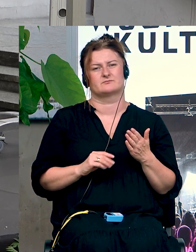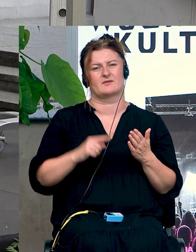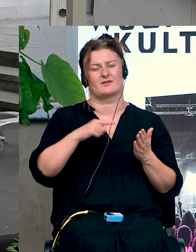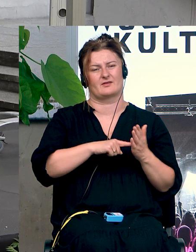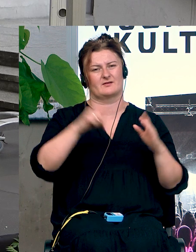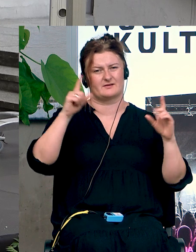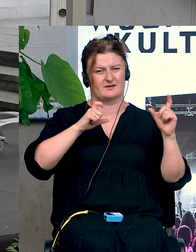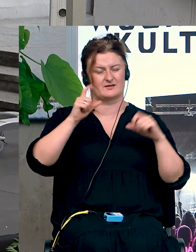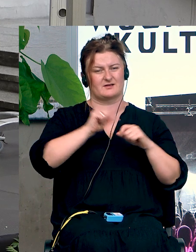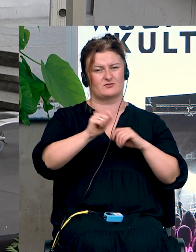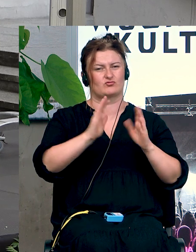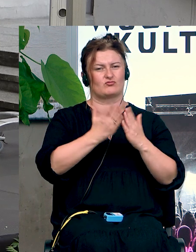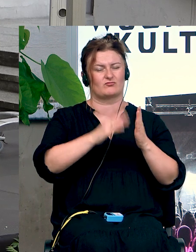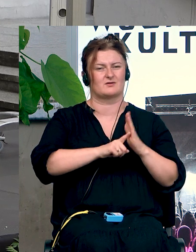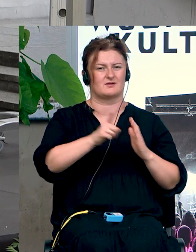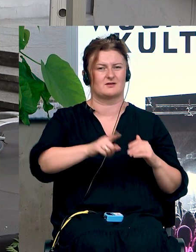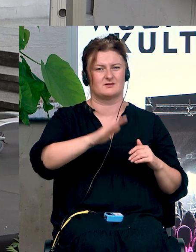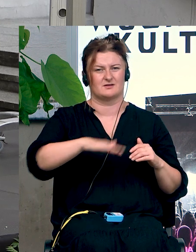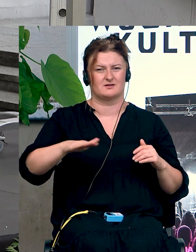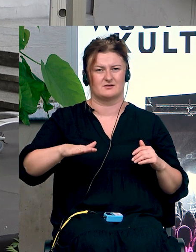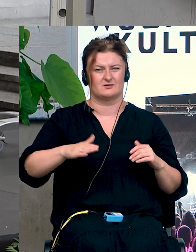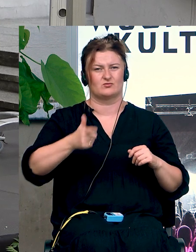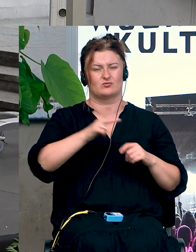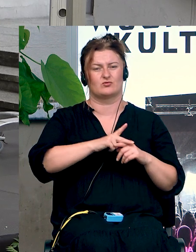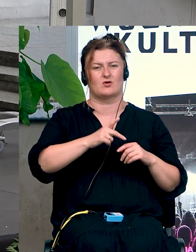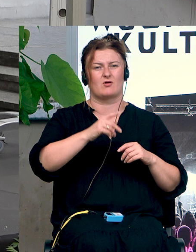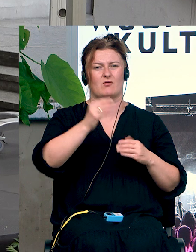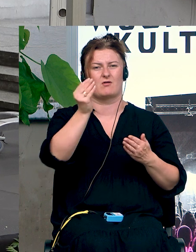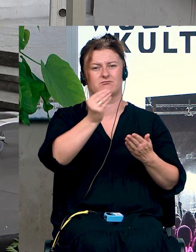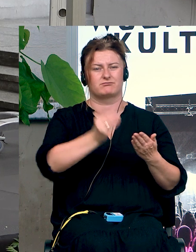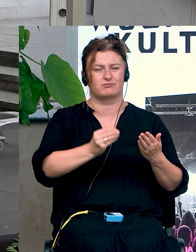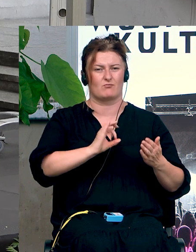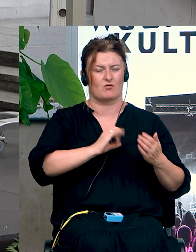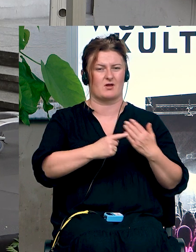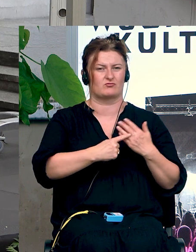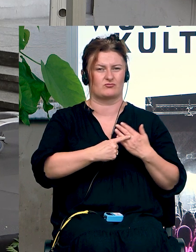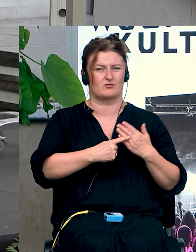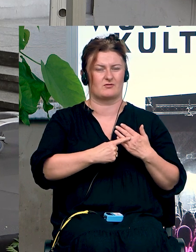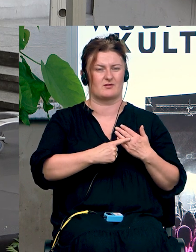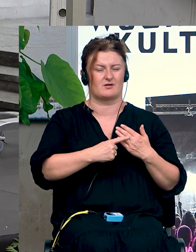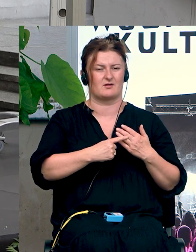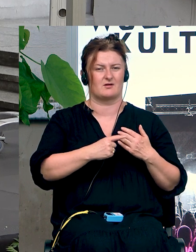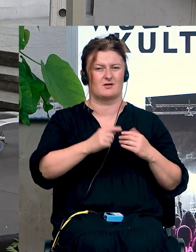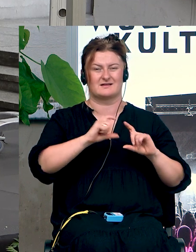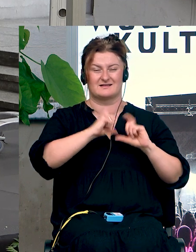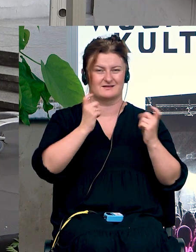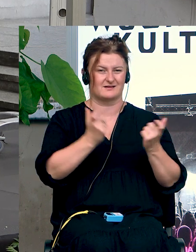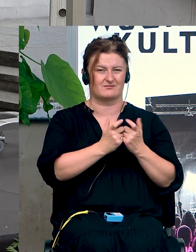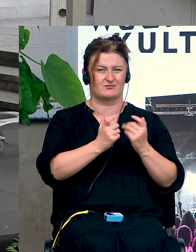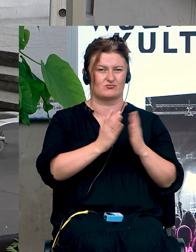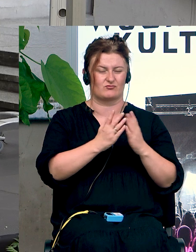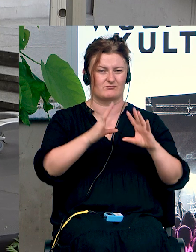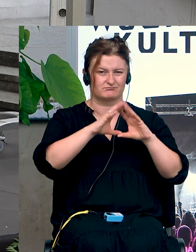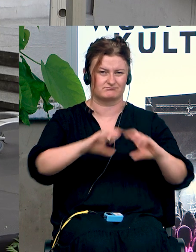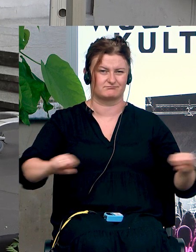zdjęciu jest książka dla dzieci, którą ilustrowała moja żona. Okazało się, że no po prostu cały nakład został